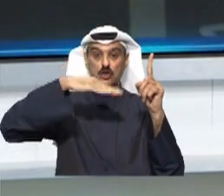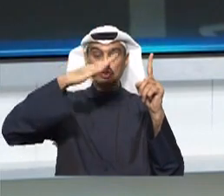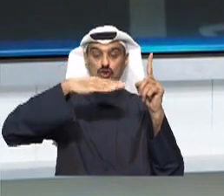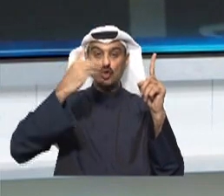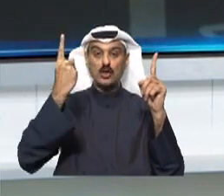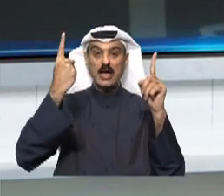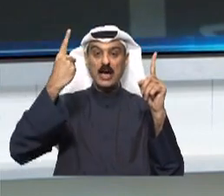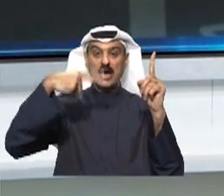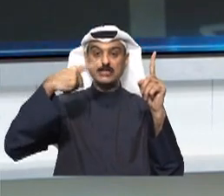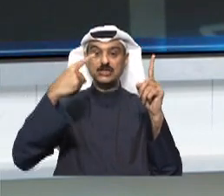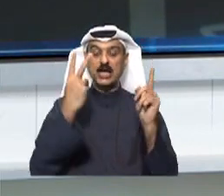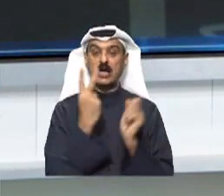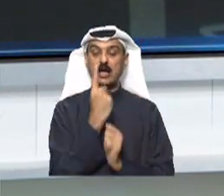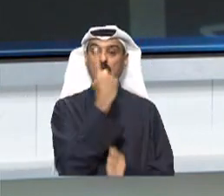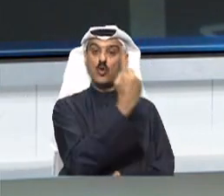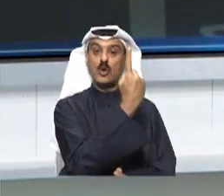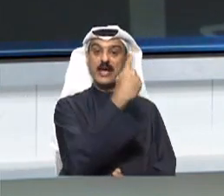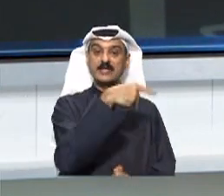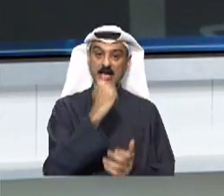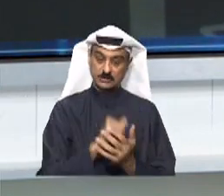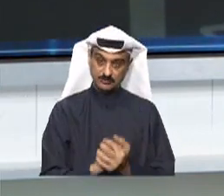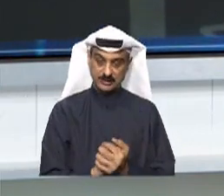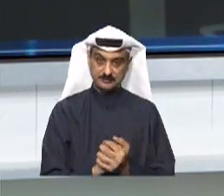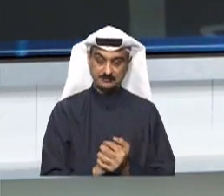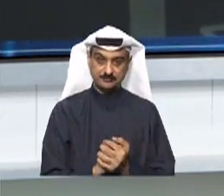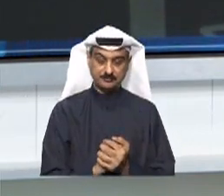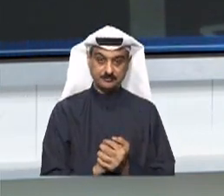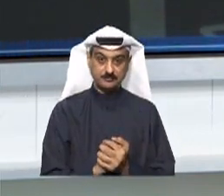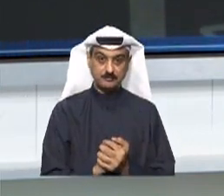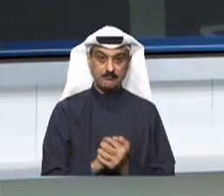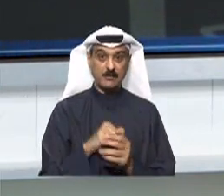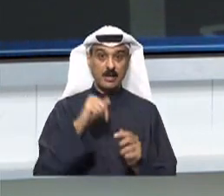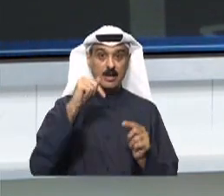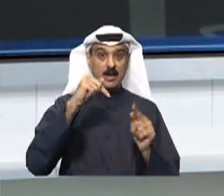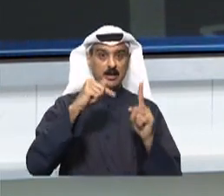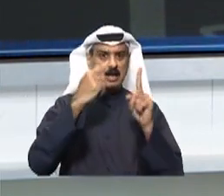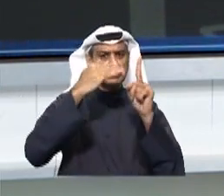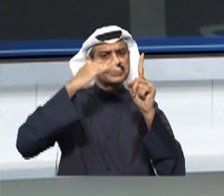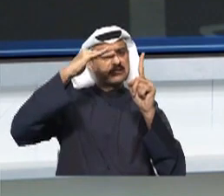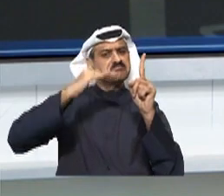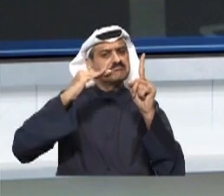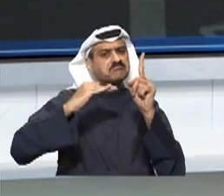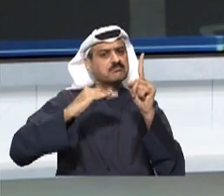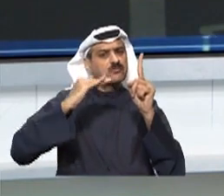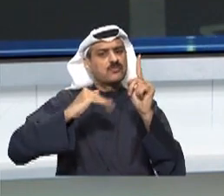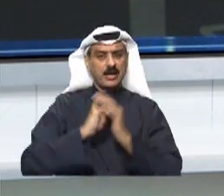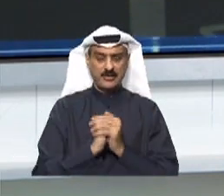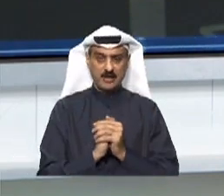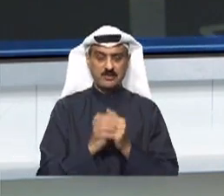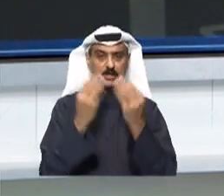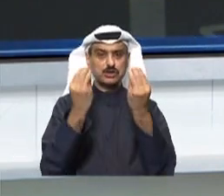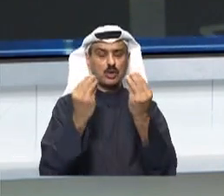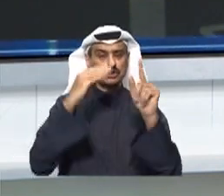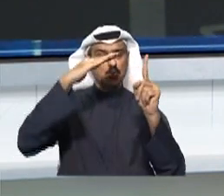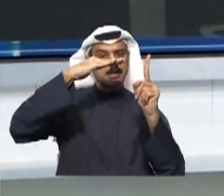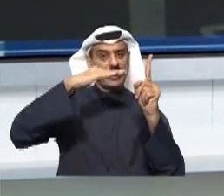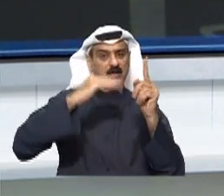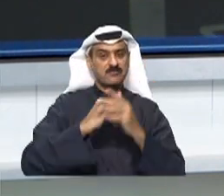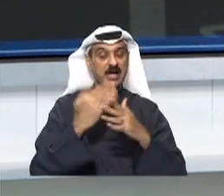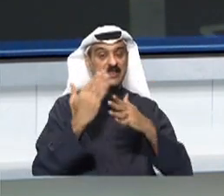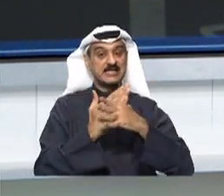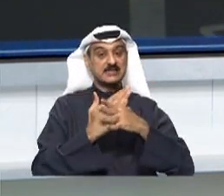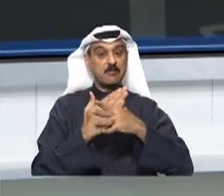إلى 11 درجة مئوية، لكن درجات الحرارة المحسوسة راح تكون أقل من المعدلات المسجلة بفعل استمرار